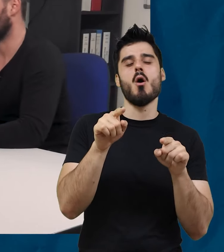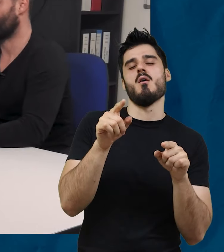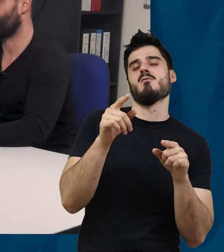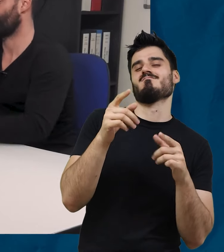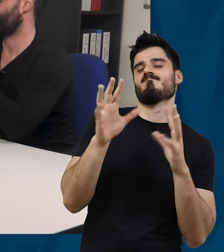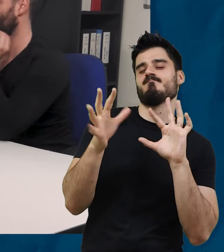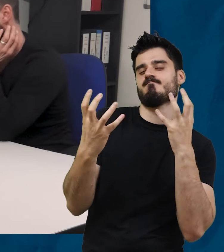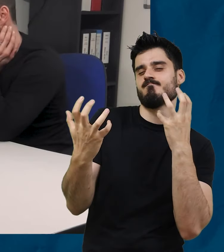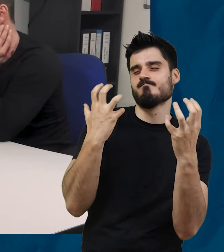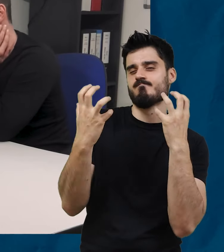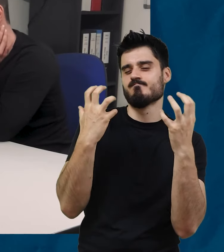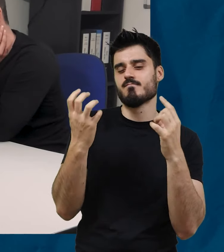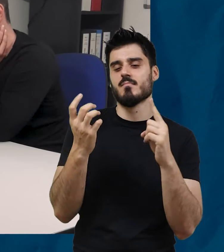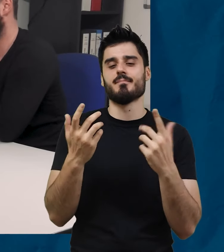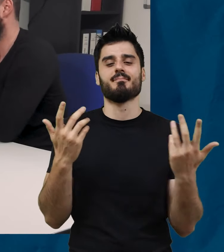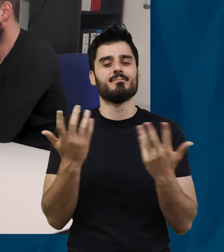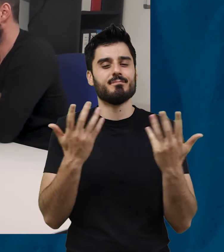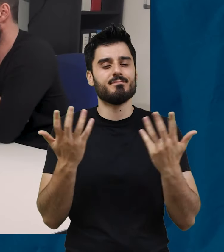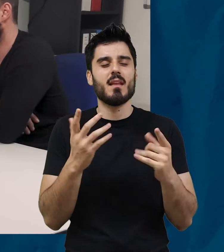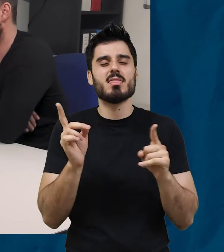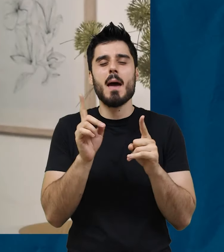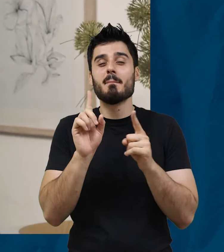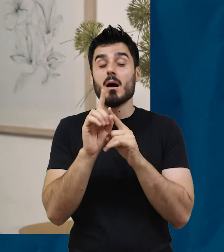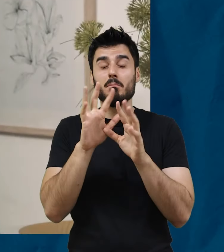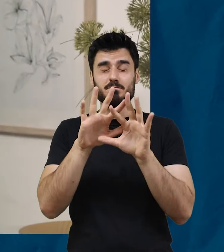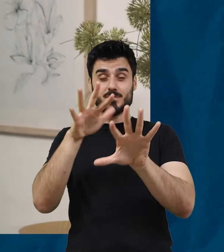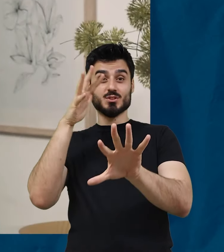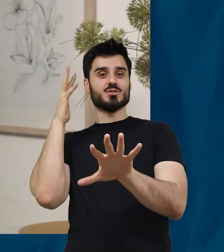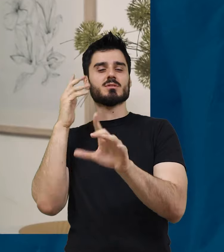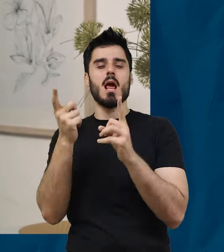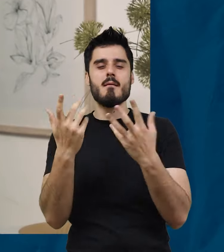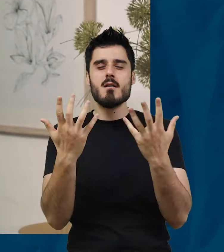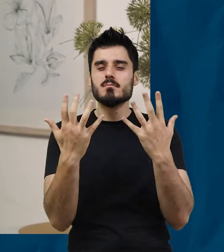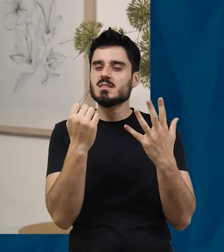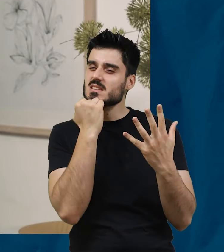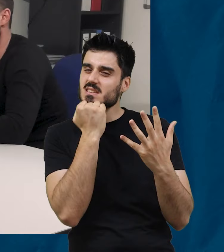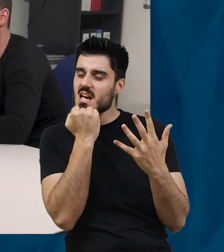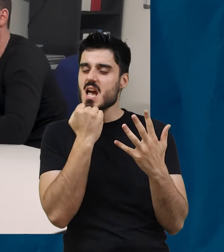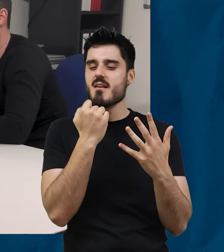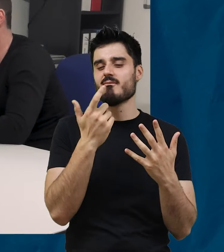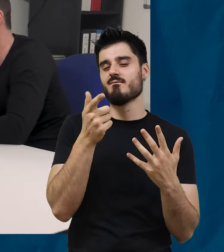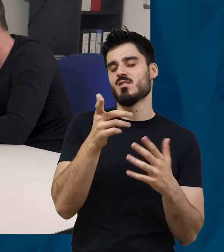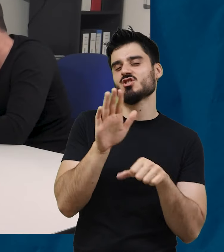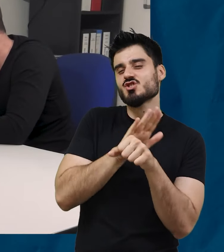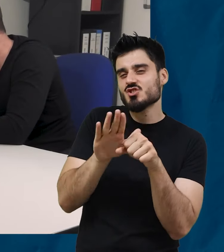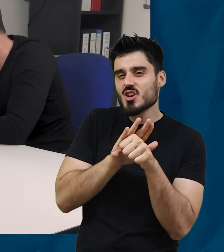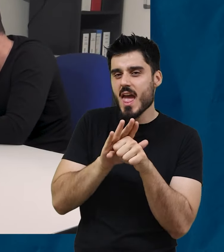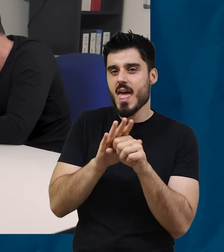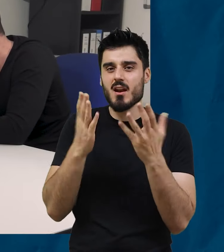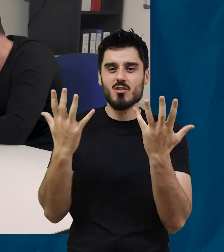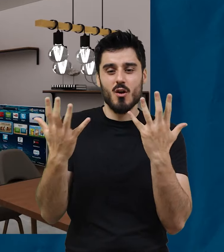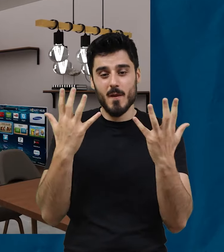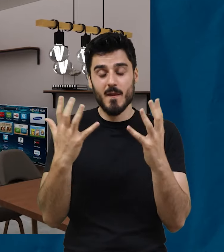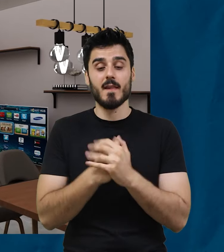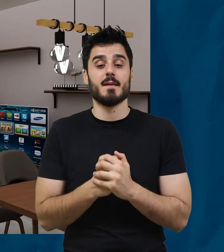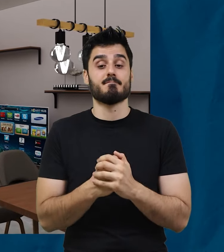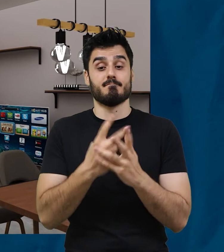е мат, да няма блясък, да няма гланцове. Другото интересно, което имаме заложено в нашия хол,